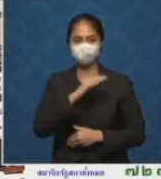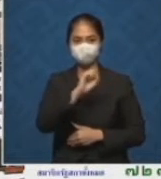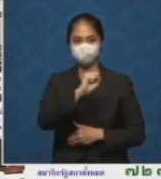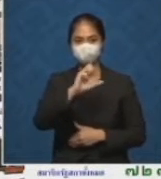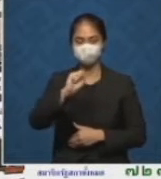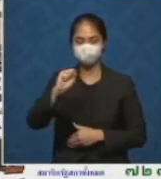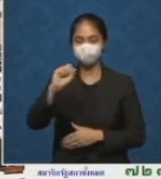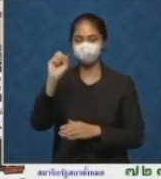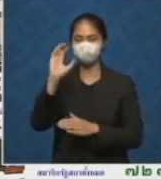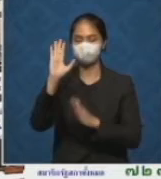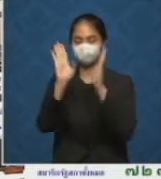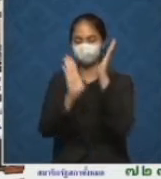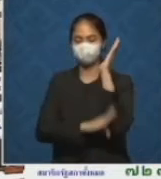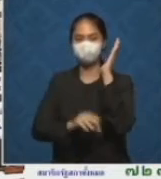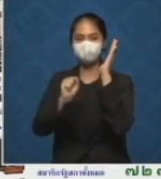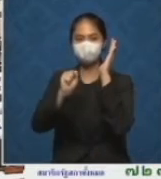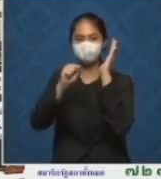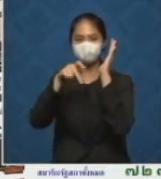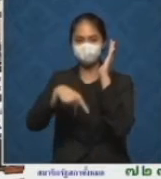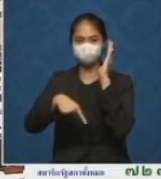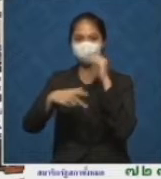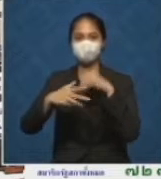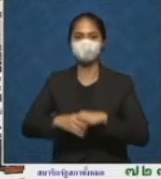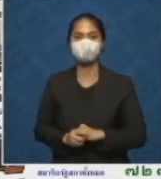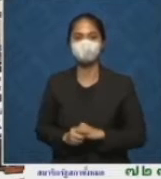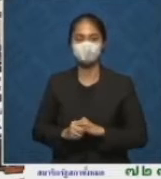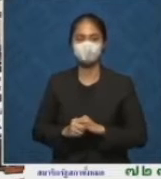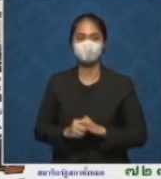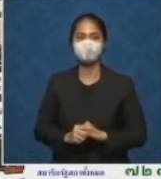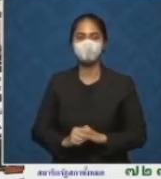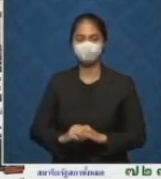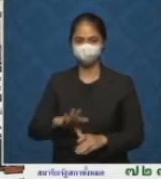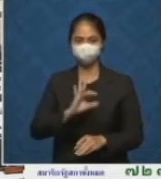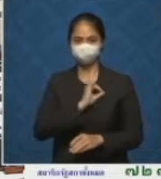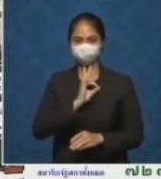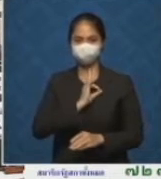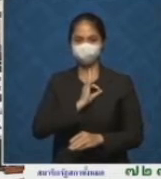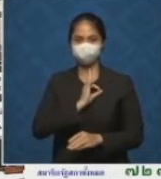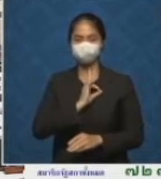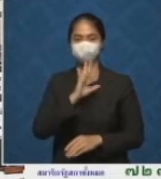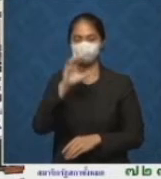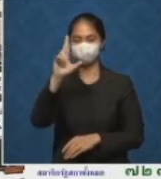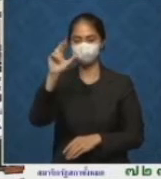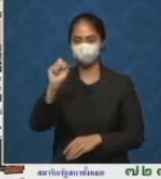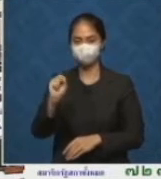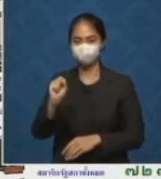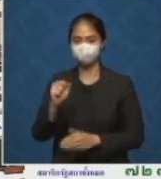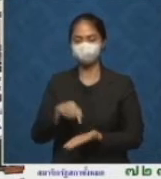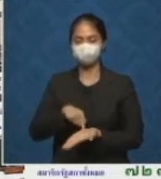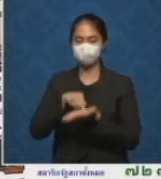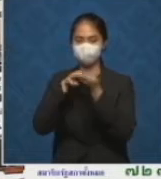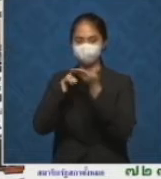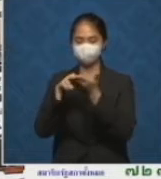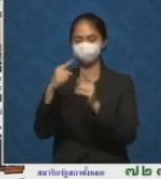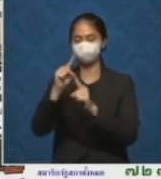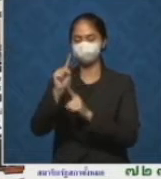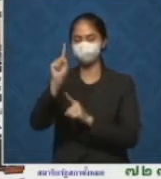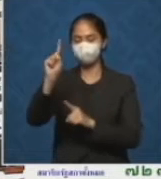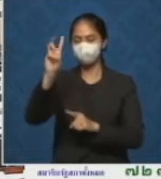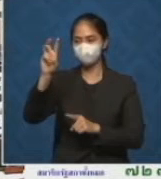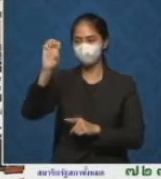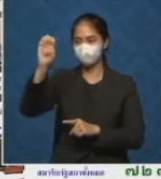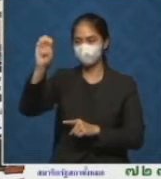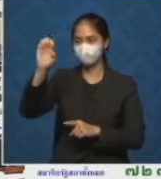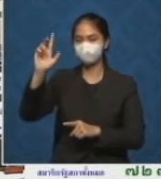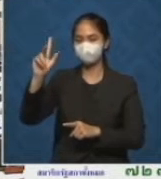จังหวัดสุพรรณบุรีพรรคชาติไทยพัฒนาในฐานะสมาชิกรัฐสภาในสัดส่วนของพรรคชาติไทยพัฒนาขอเสนอนายวิทยาสีชมพู